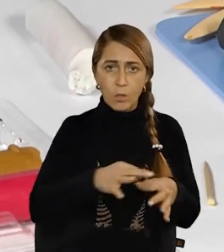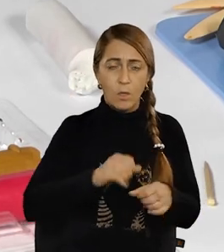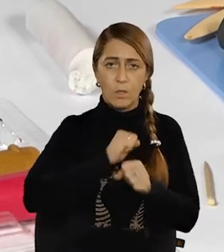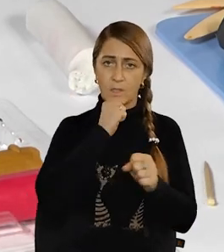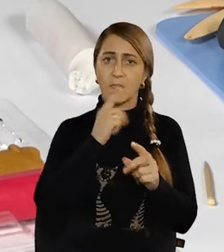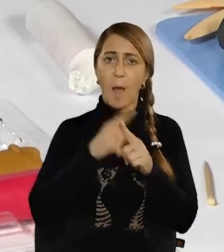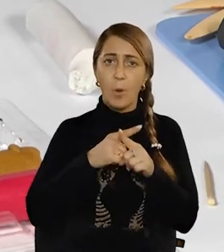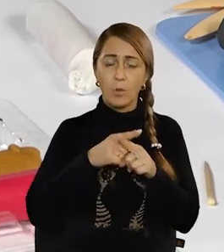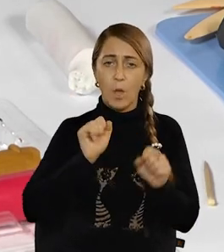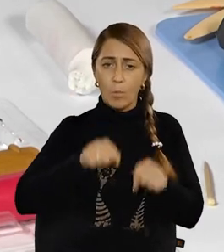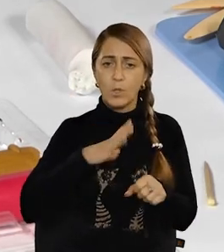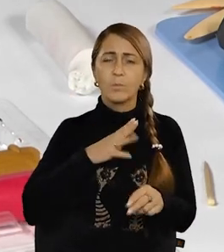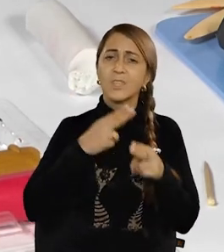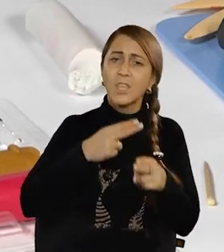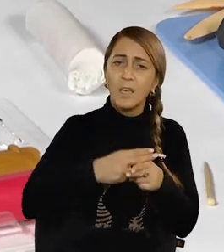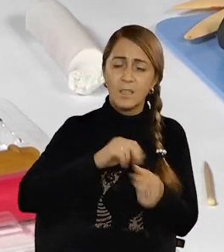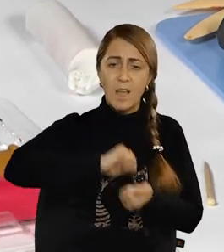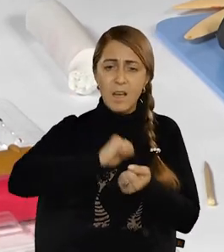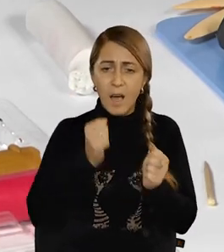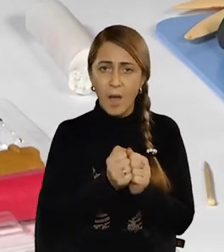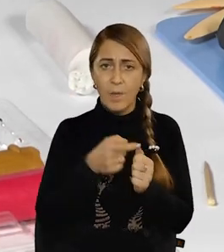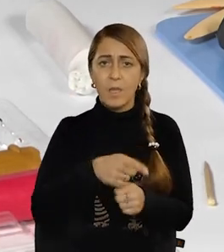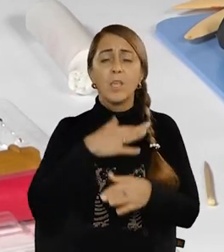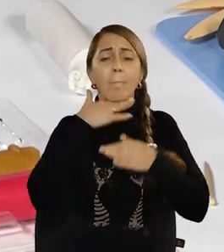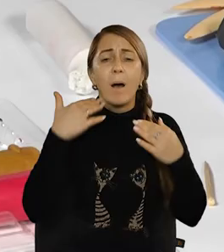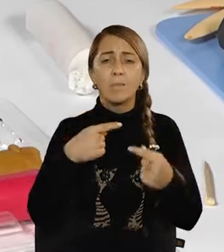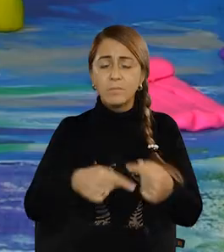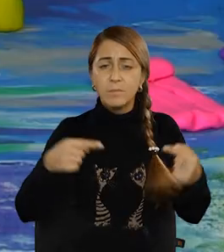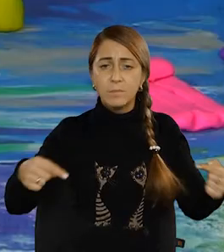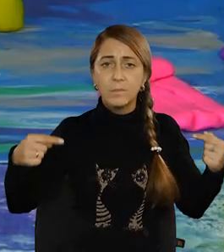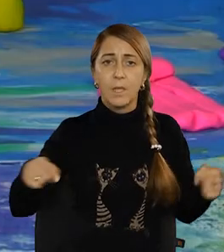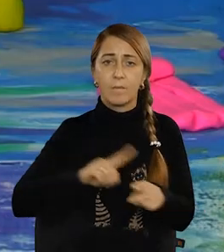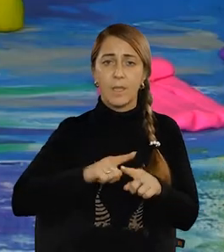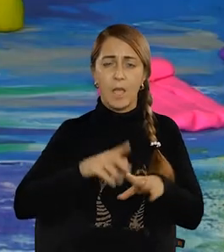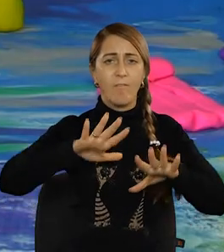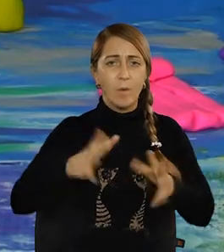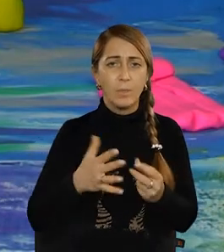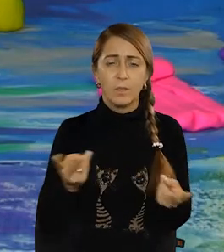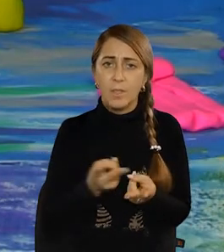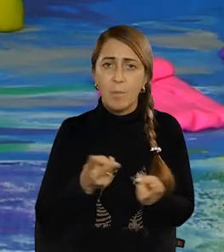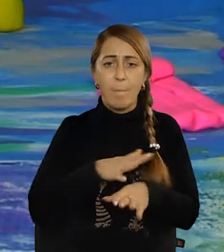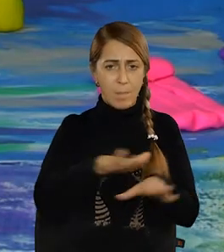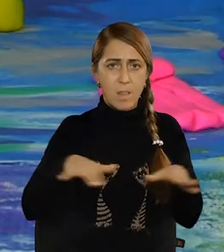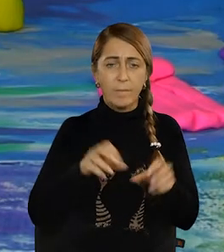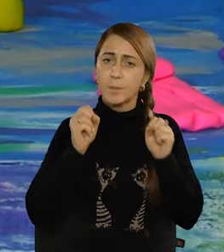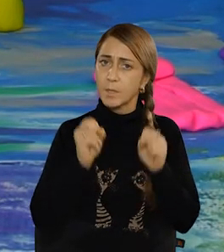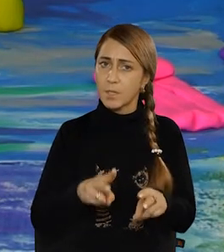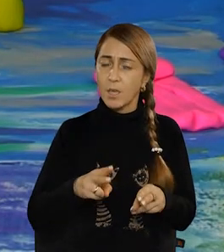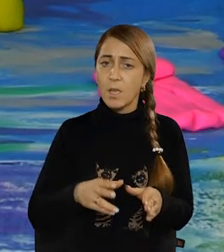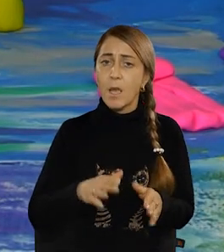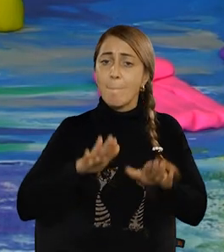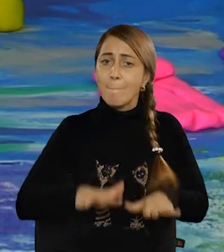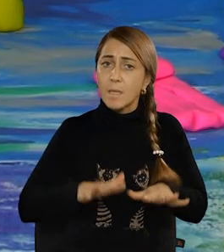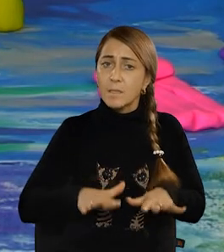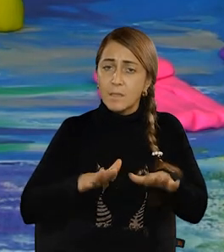бо може бути і залізяка, і каміння, і ще багато всілякого. У таких випадках потрібно плавати у спеціально відведених